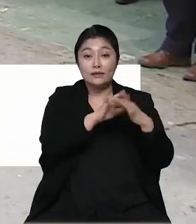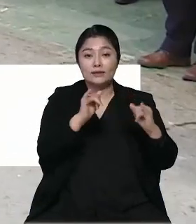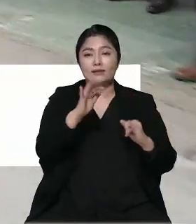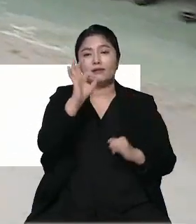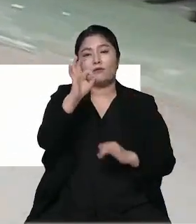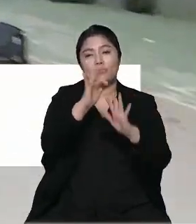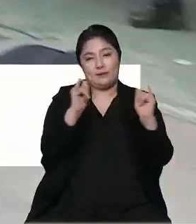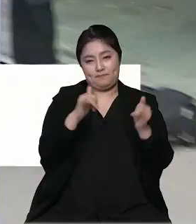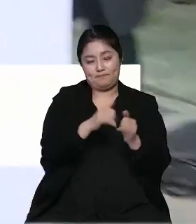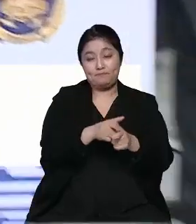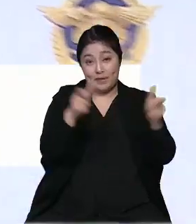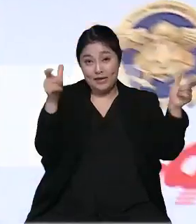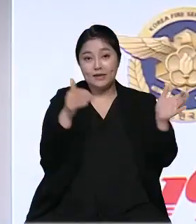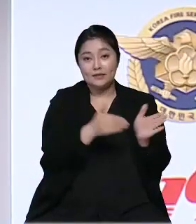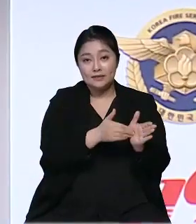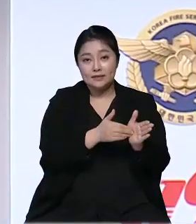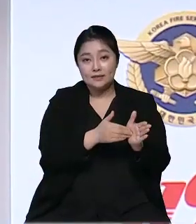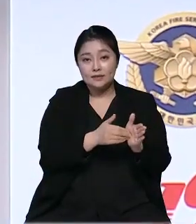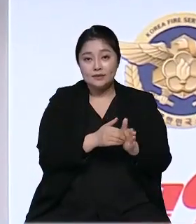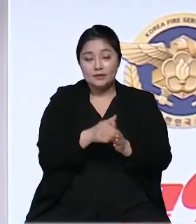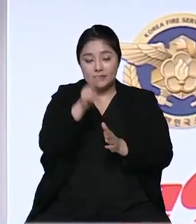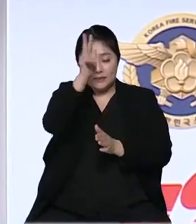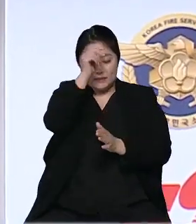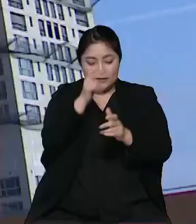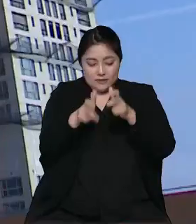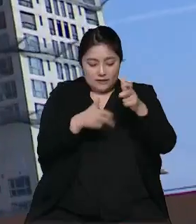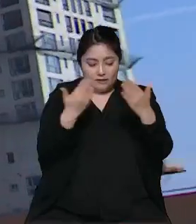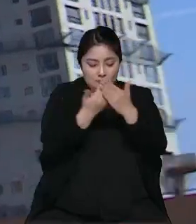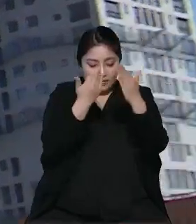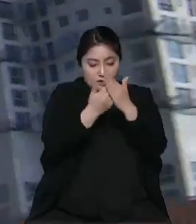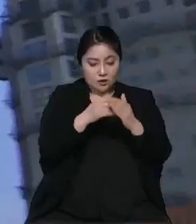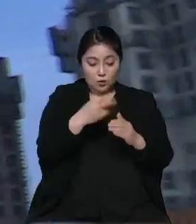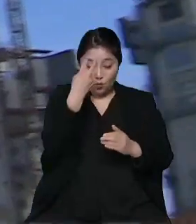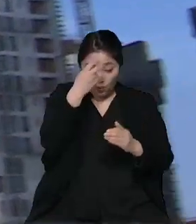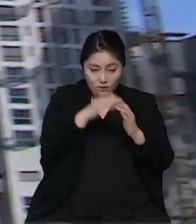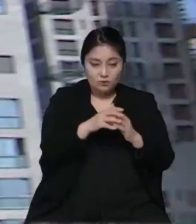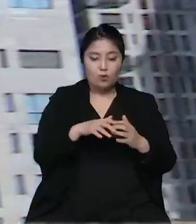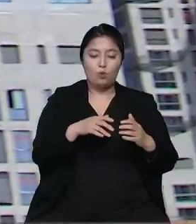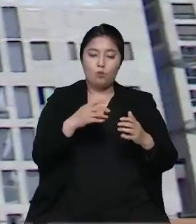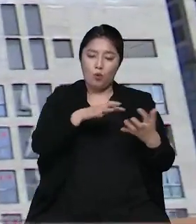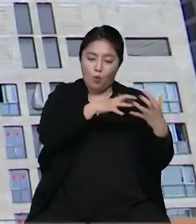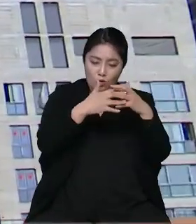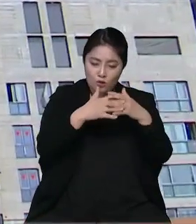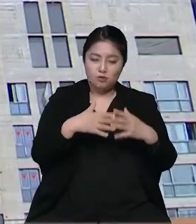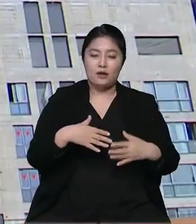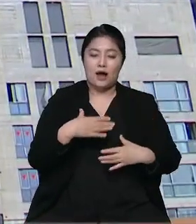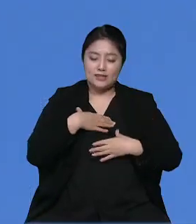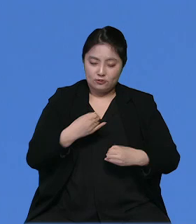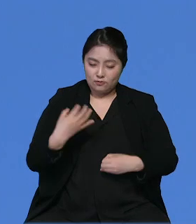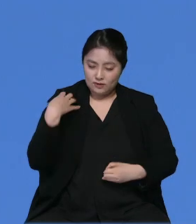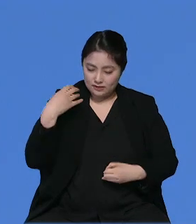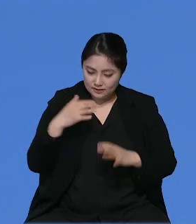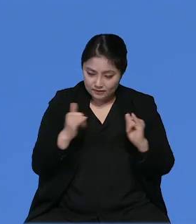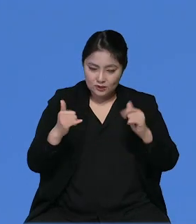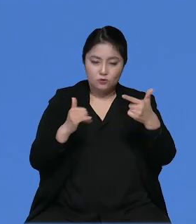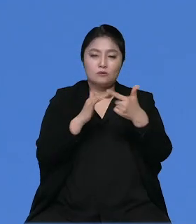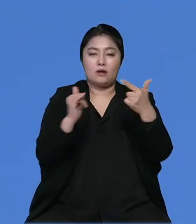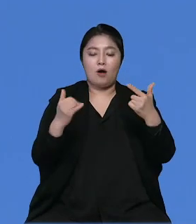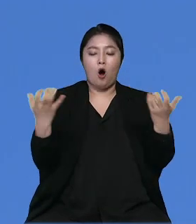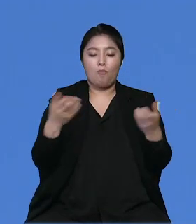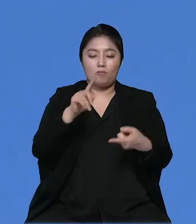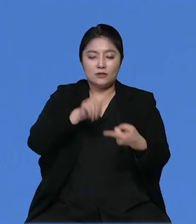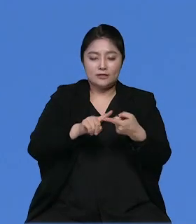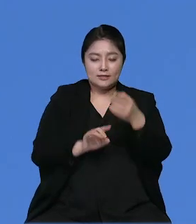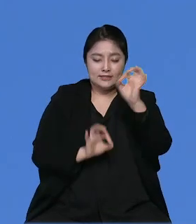모두 10명으로 늘었습니다. 경찰은 현대산업개발 현장 소장과 공사부장, 안전관리 책임자 등 6명을